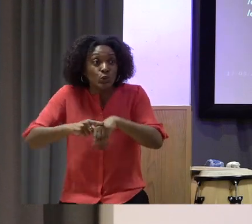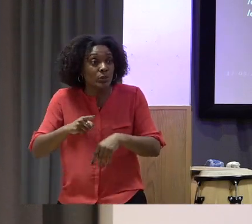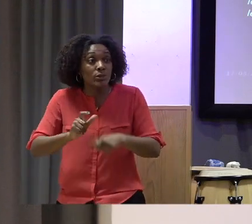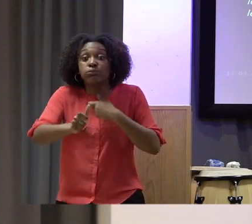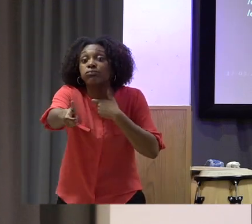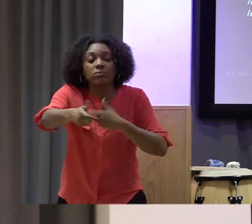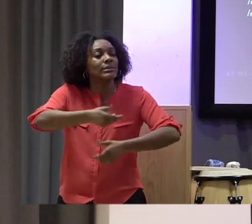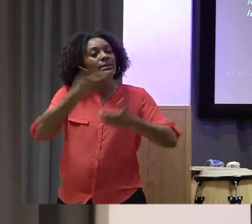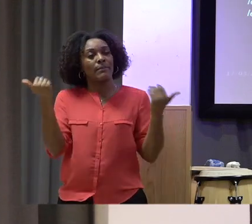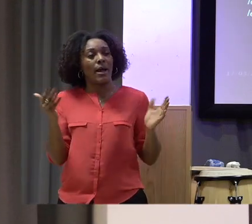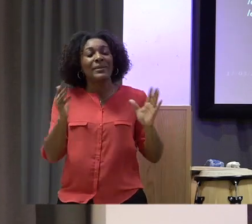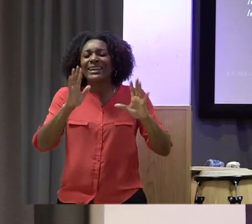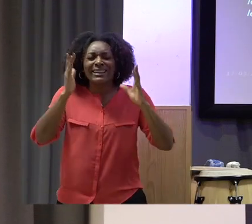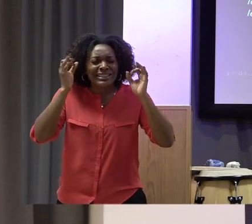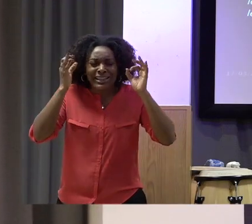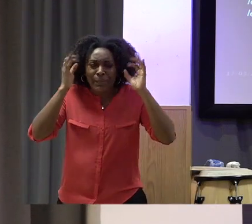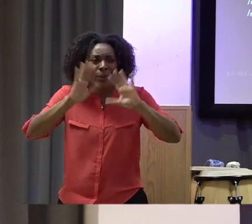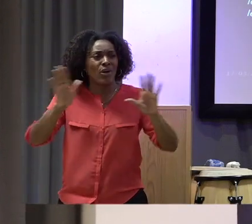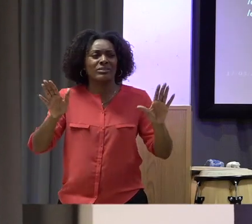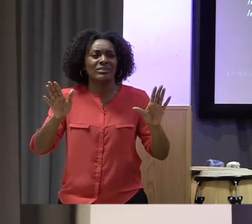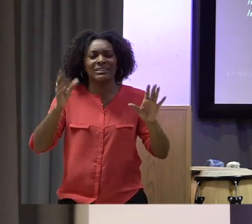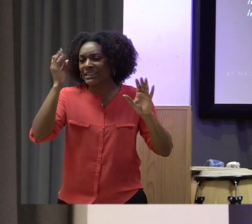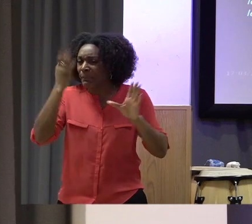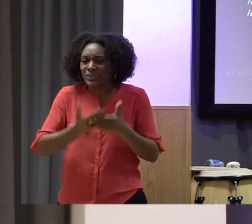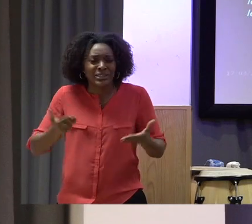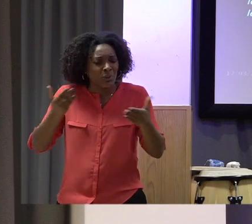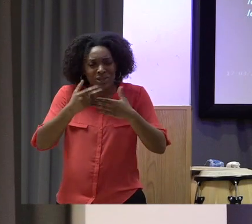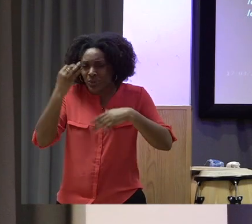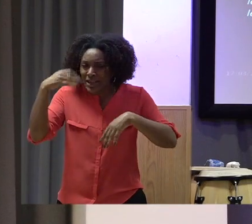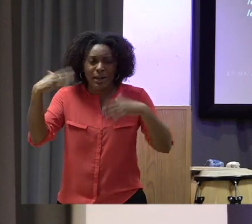que soit le cas, si c'est votre